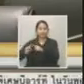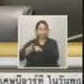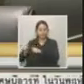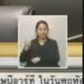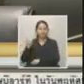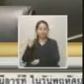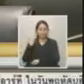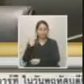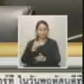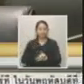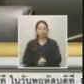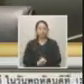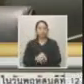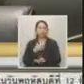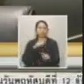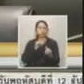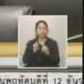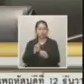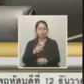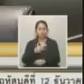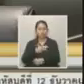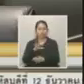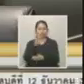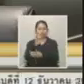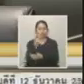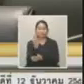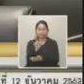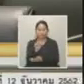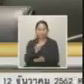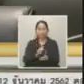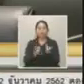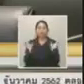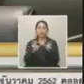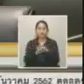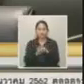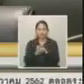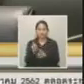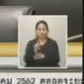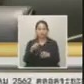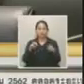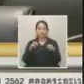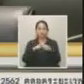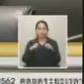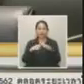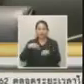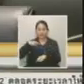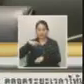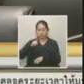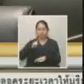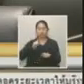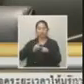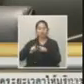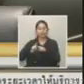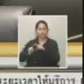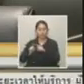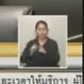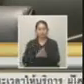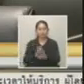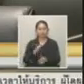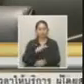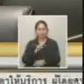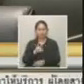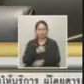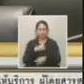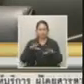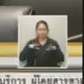ครับเรากำลังถูกบังคับให้เอาสุขภาพของเราเนี่ยไปต่อรองเพื่อผลประโยชน์ของใครก็ตามทั้งที่เราไม่เต็มใ